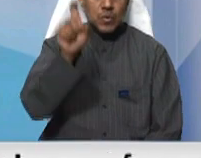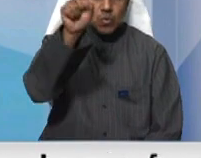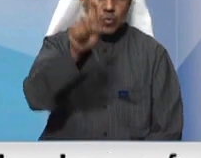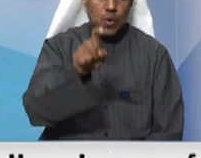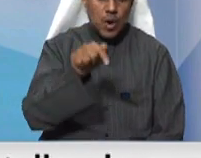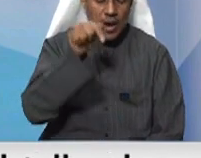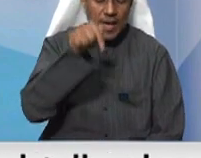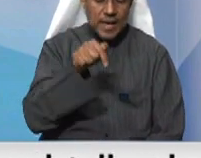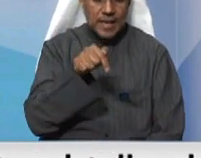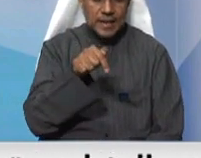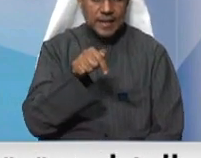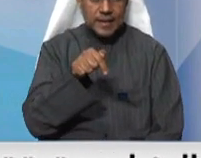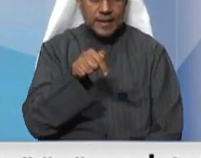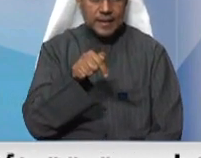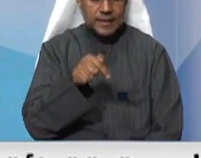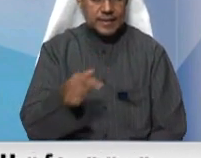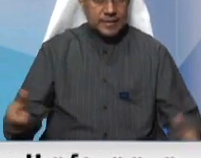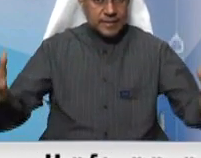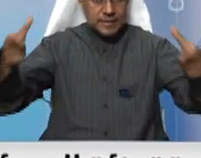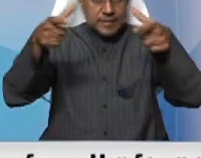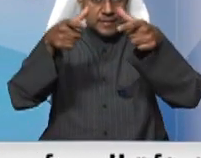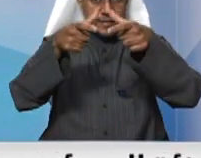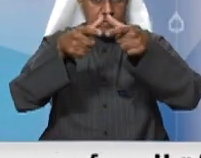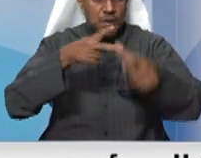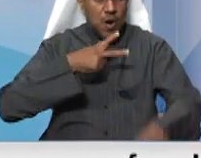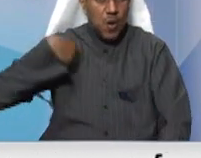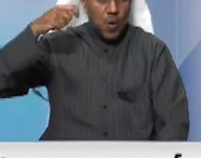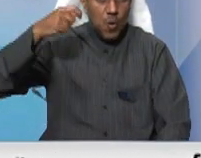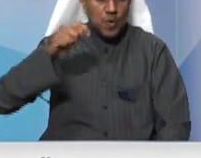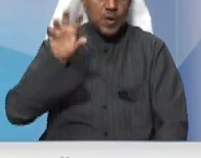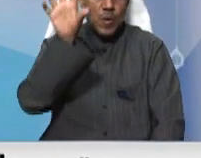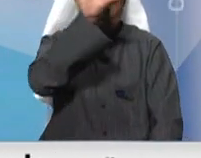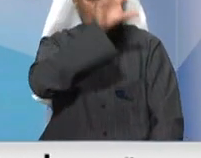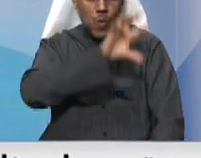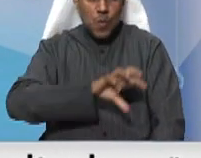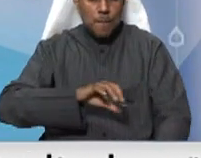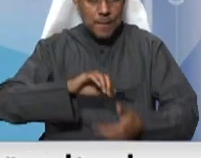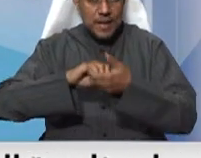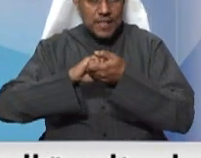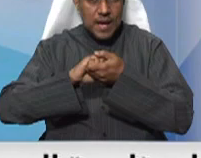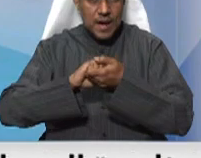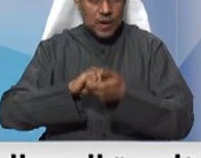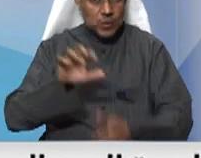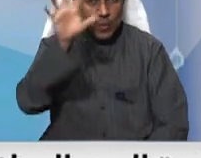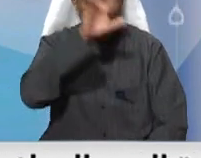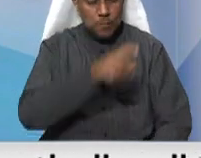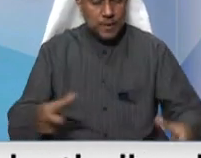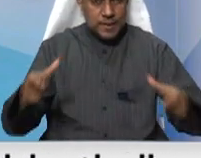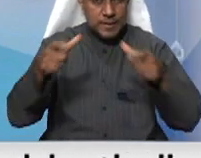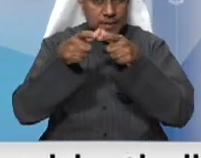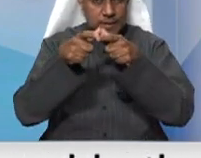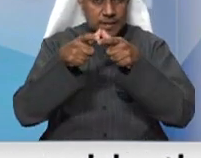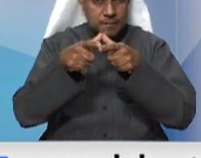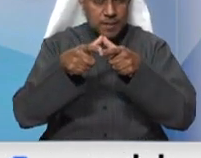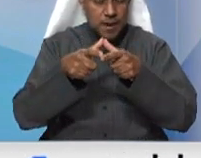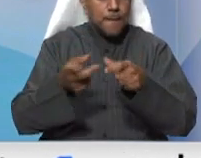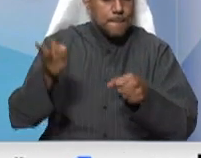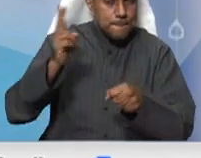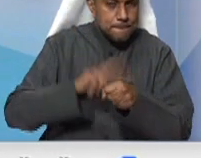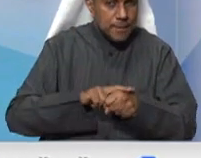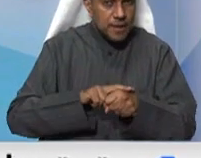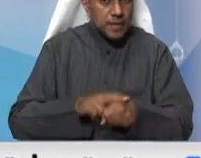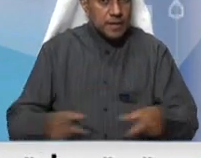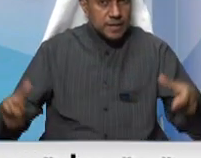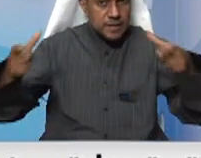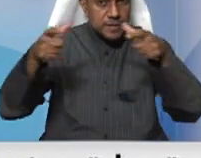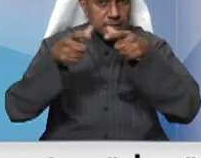أنه بعد انتهاء اجتماع وزراء الدفاع كذلك من المقرر أن يعقد اجتماع آخر لمجلس الناتو